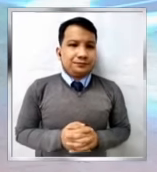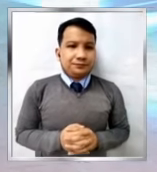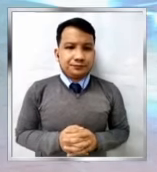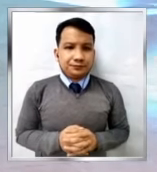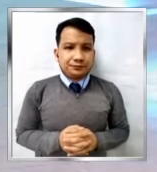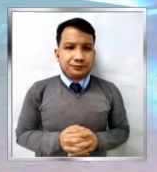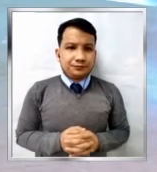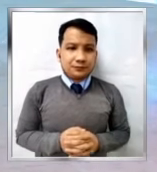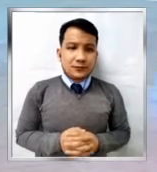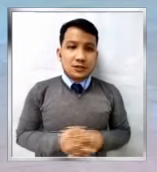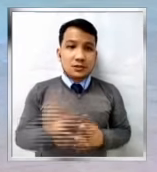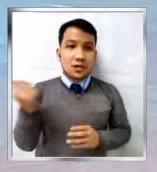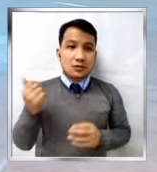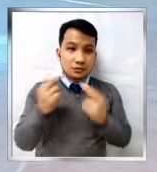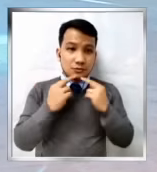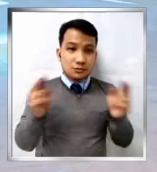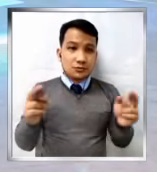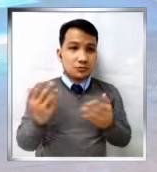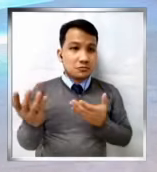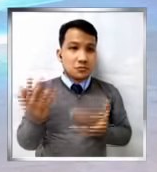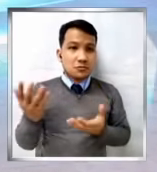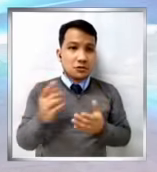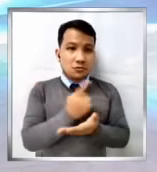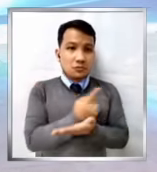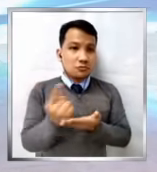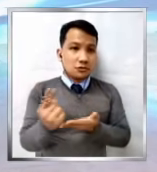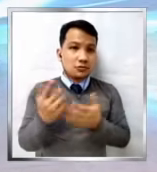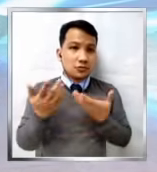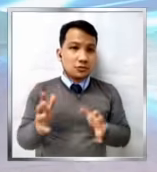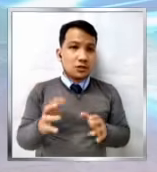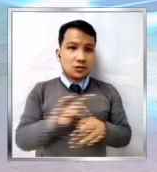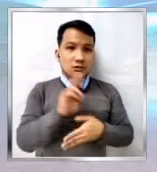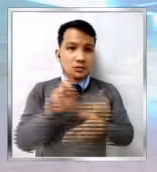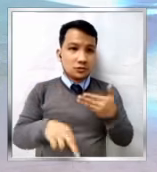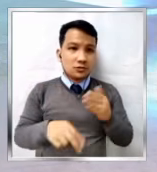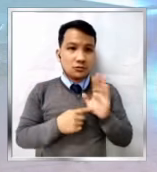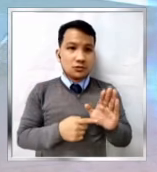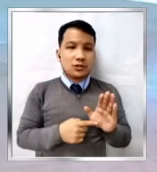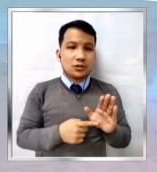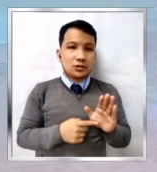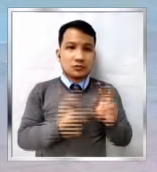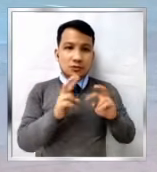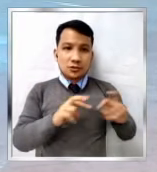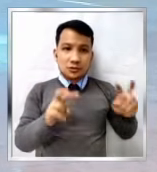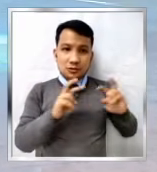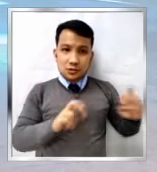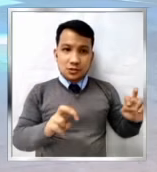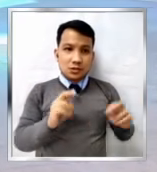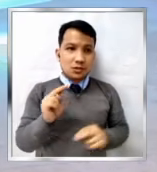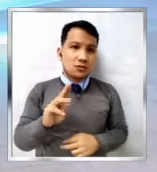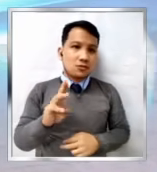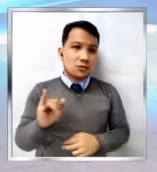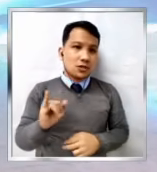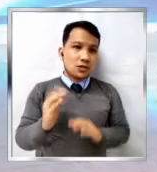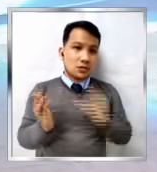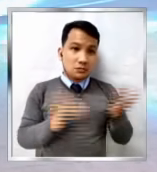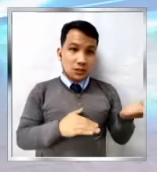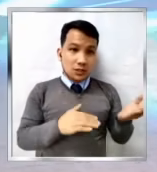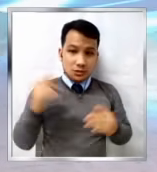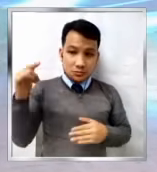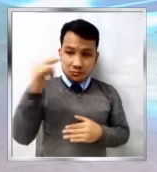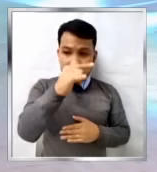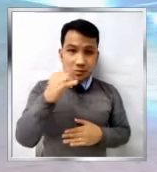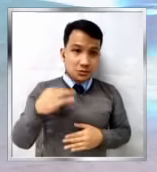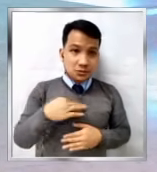Sa ibang balita, aabuti ng isang linggo bago mailabas ang resulta ng forensic examination ng NBI sa labi ng flight attendant na si Christine